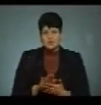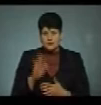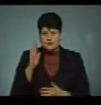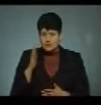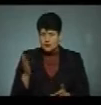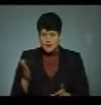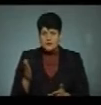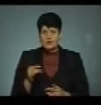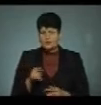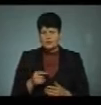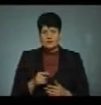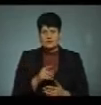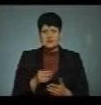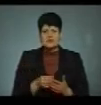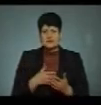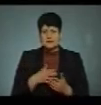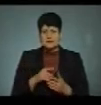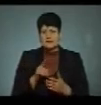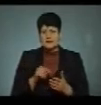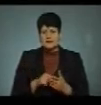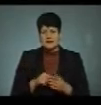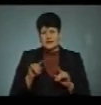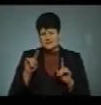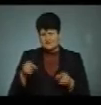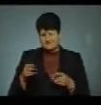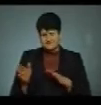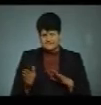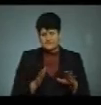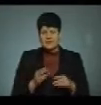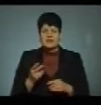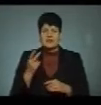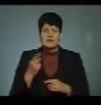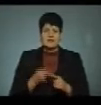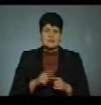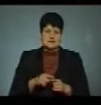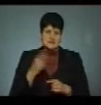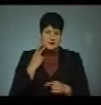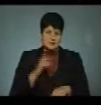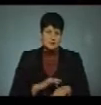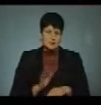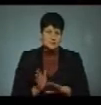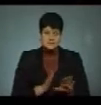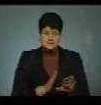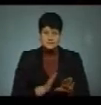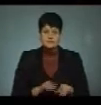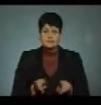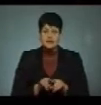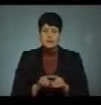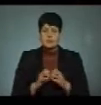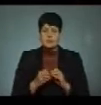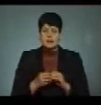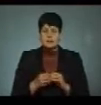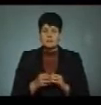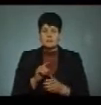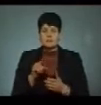Тому тарифне питання я би взагалі виносив за дужки, це завжди болить, скрізь болить. За словами Олексія Антиповича, також проблемними